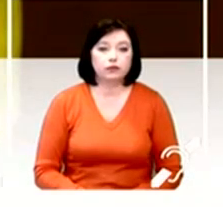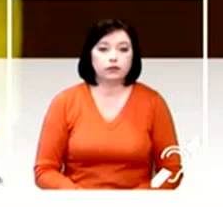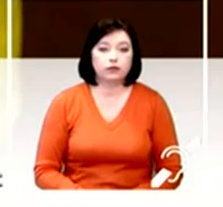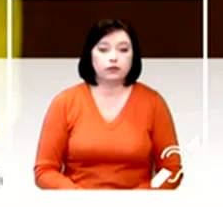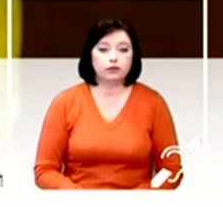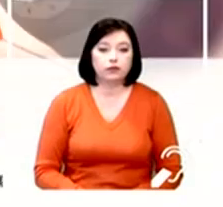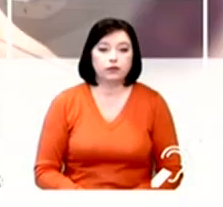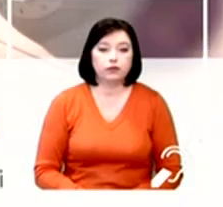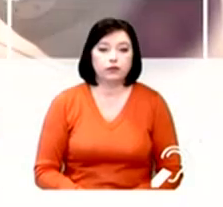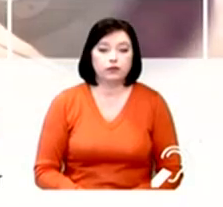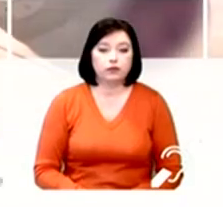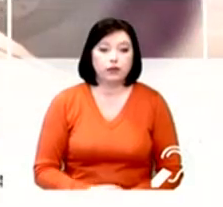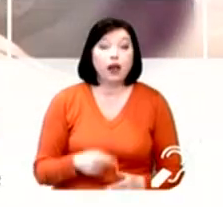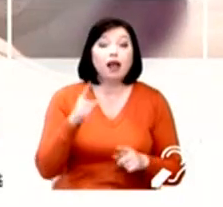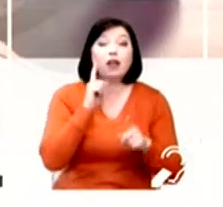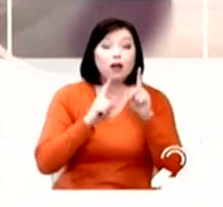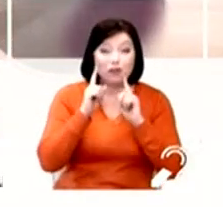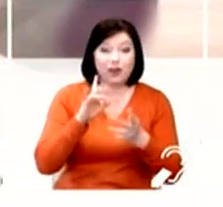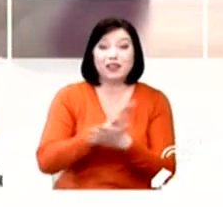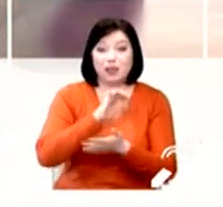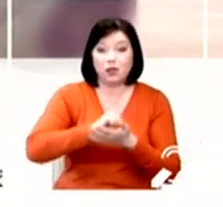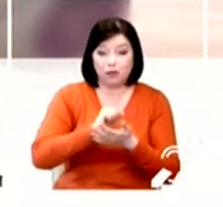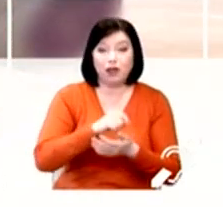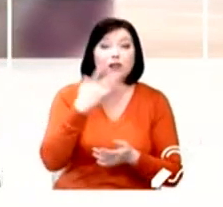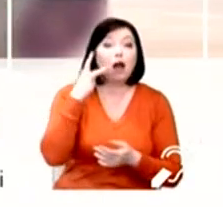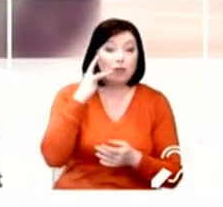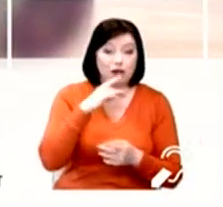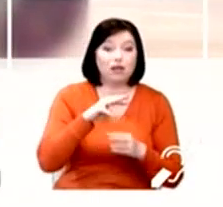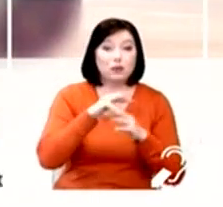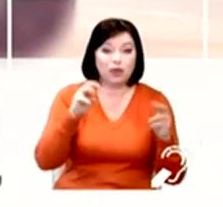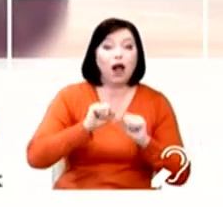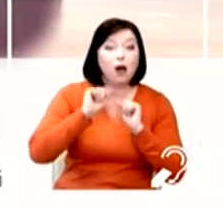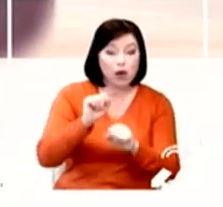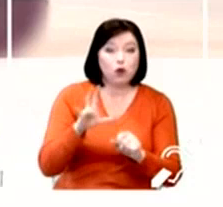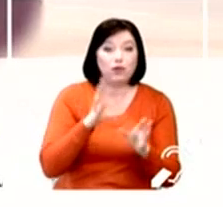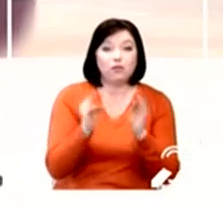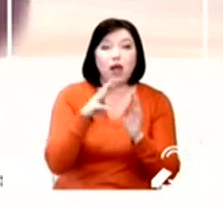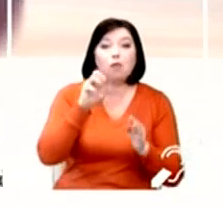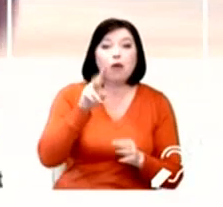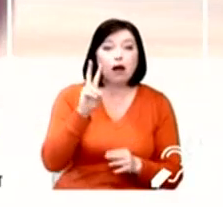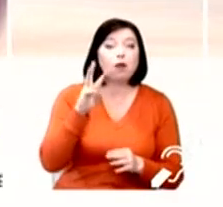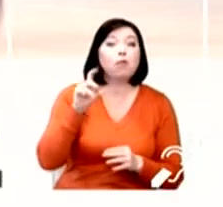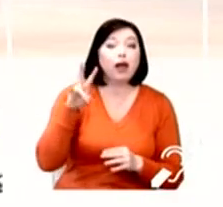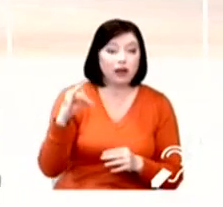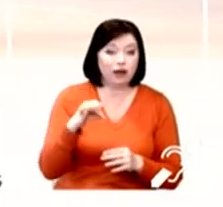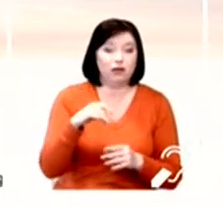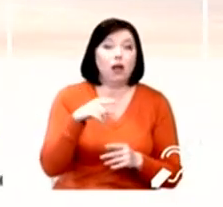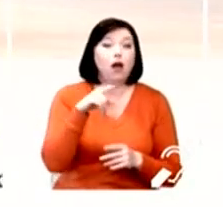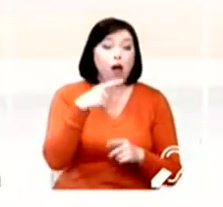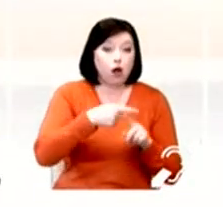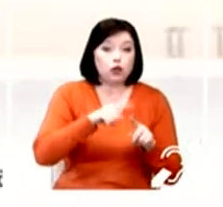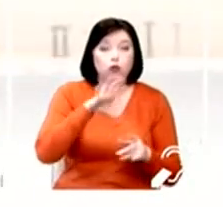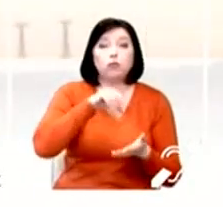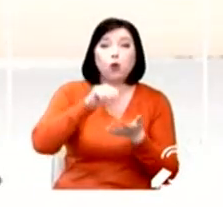and professional manner. La conferința de presă, Lloyd Austin a fost însoțit de generalul Mark Milley, șeful Statelor Majore Reunite, care